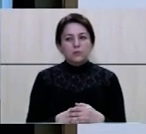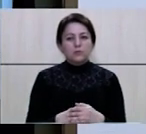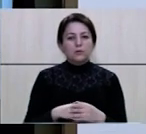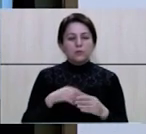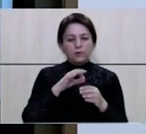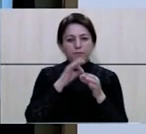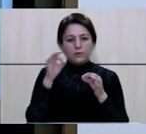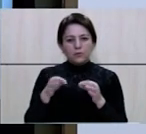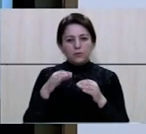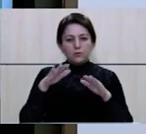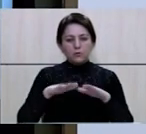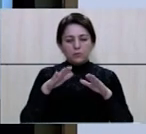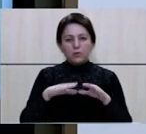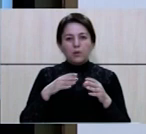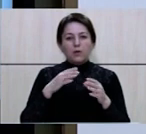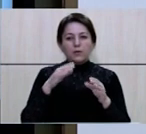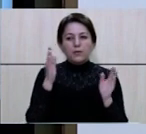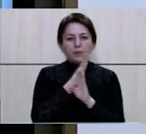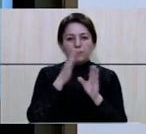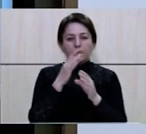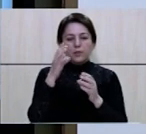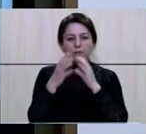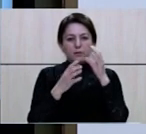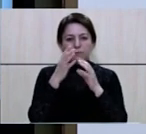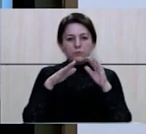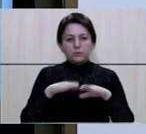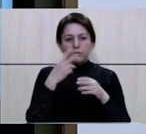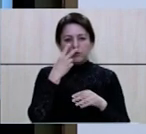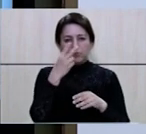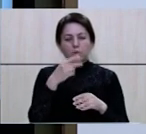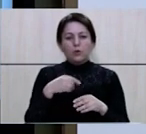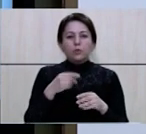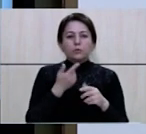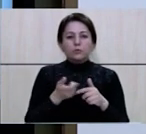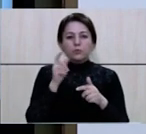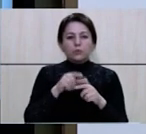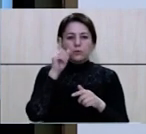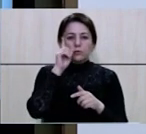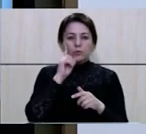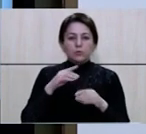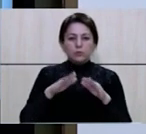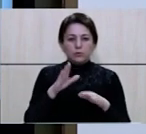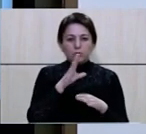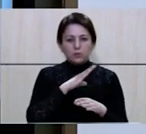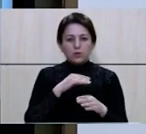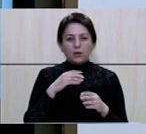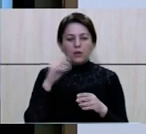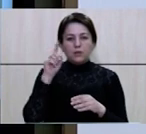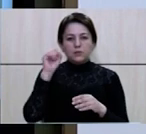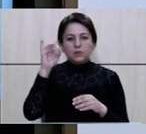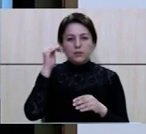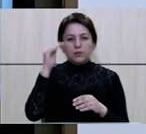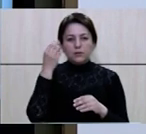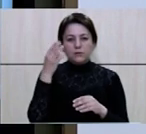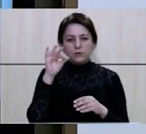Viloyat hududi tabiiy geografik o'rniga ko'ra juda ham qulay joylashgan. Zarafshon daryosining